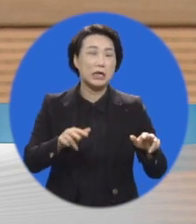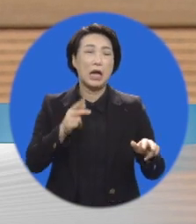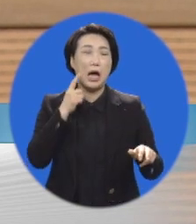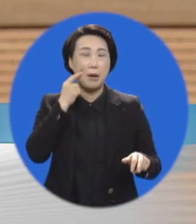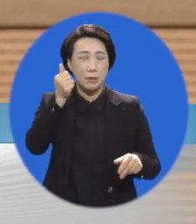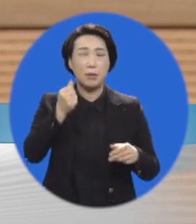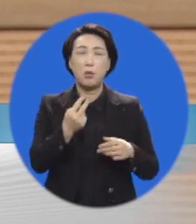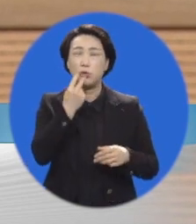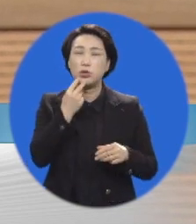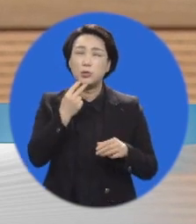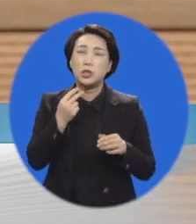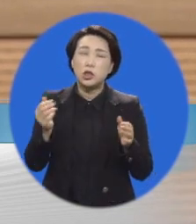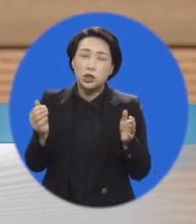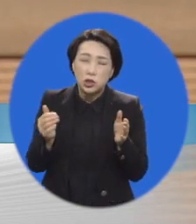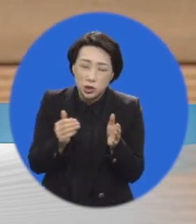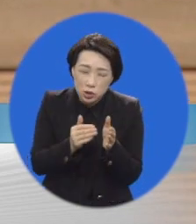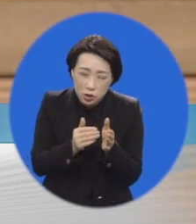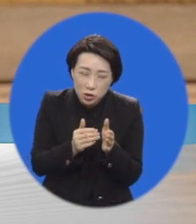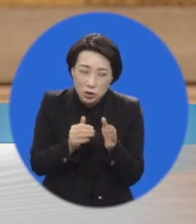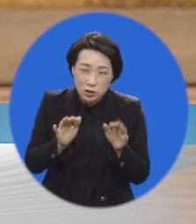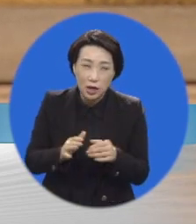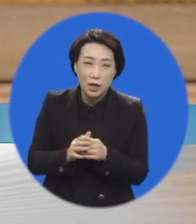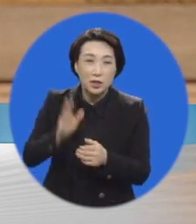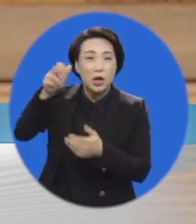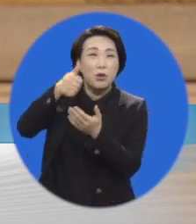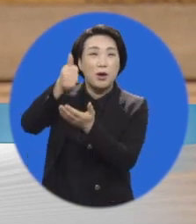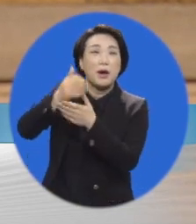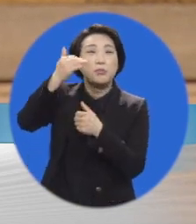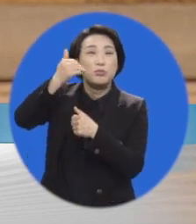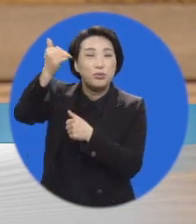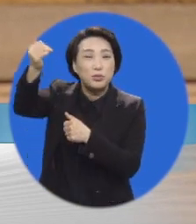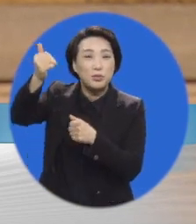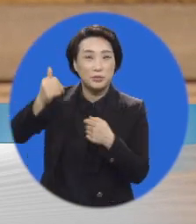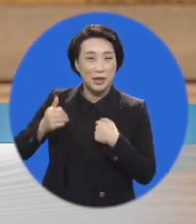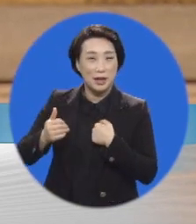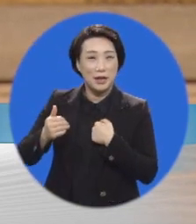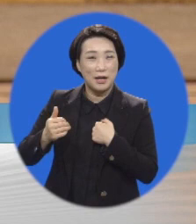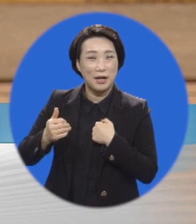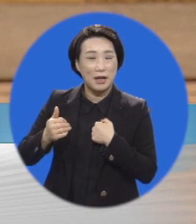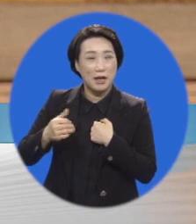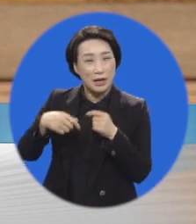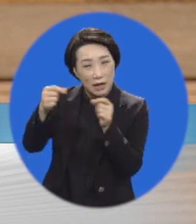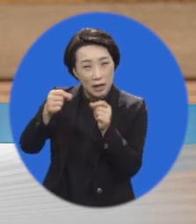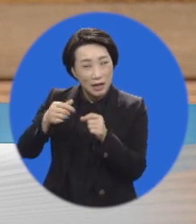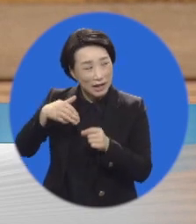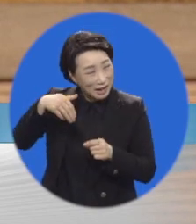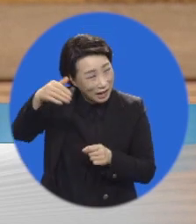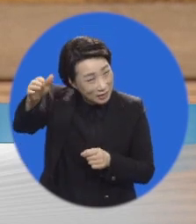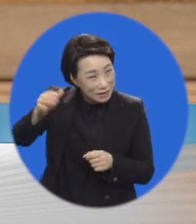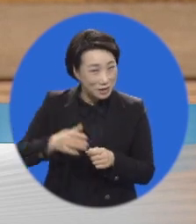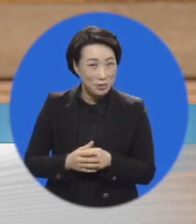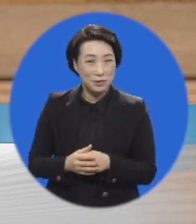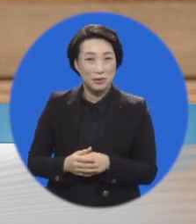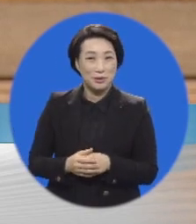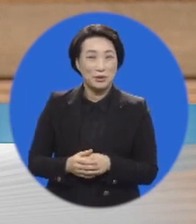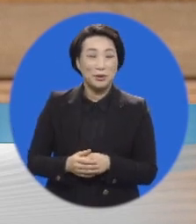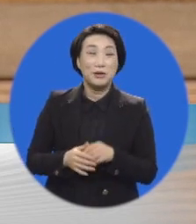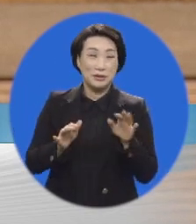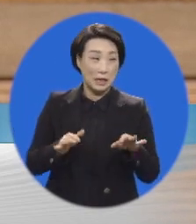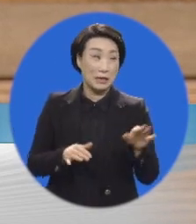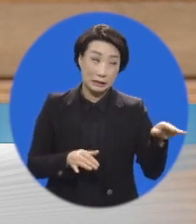목숨이 다하고 여호와의 부름을 입고 갈 것 같다.